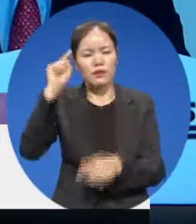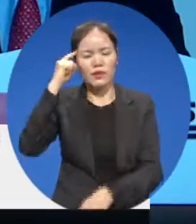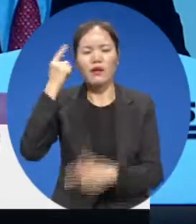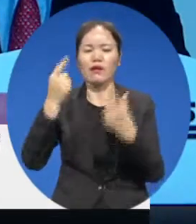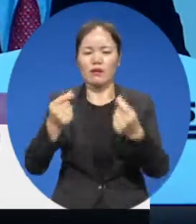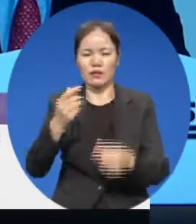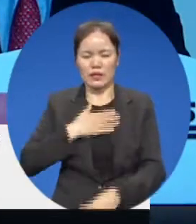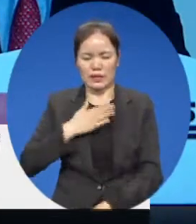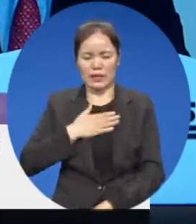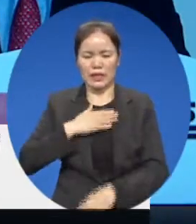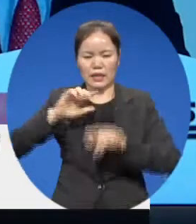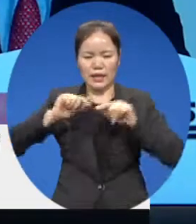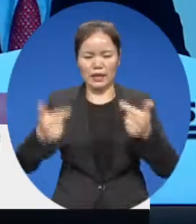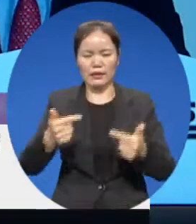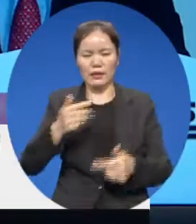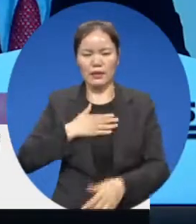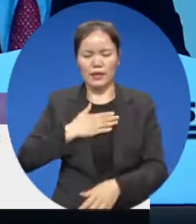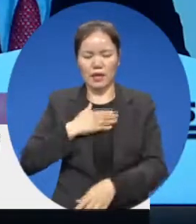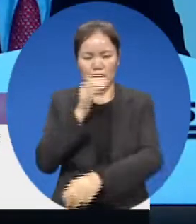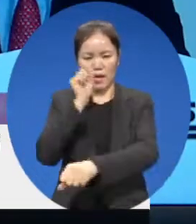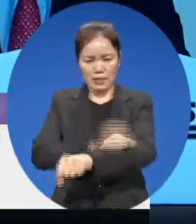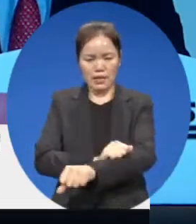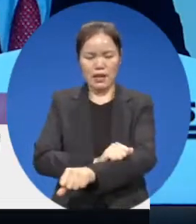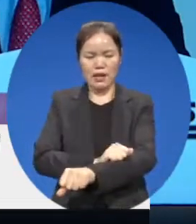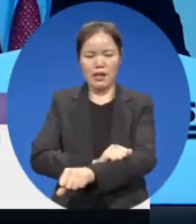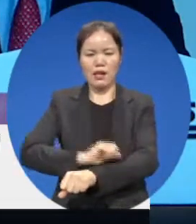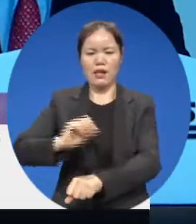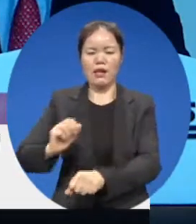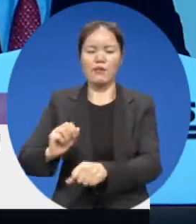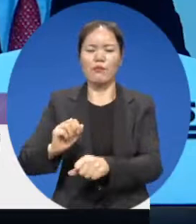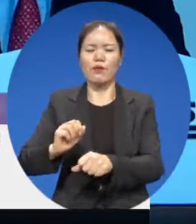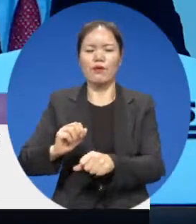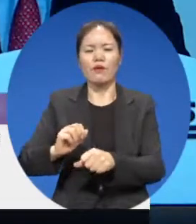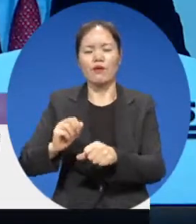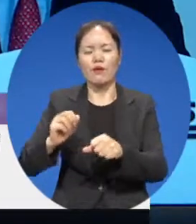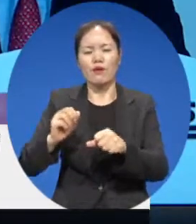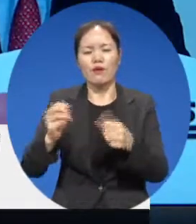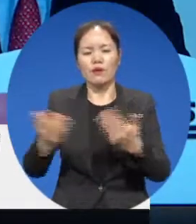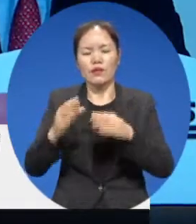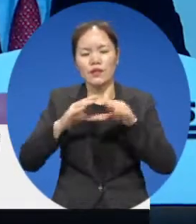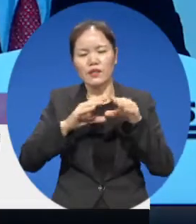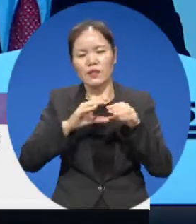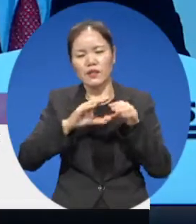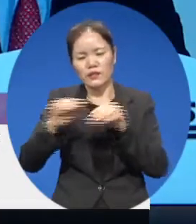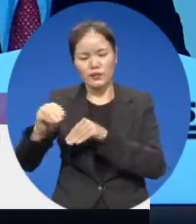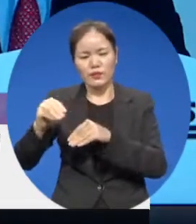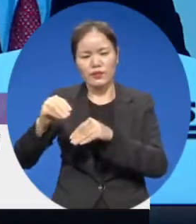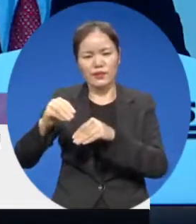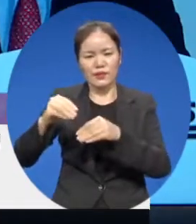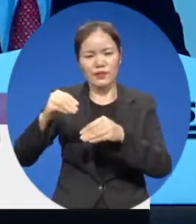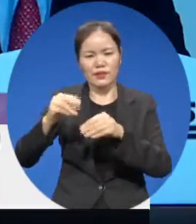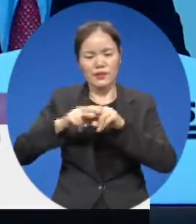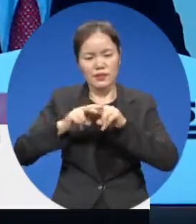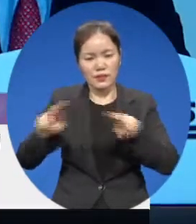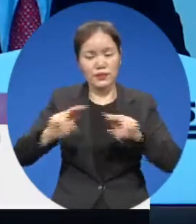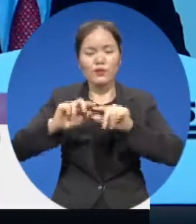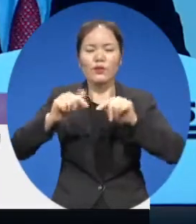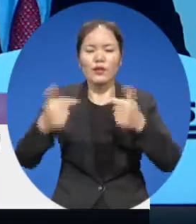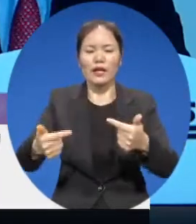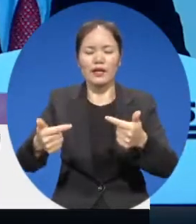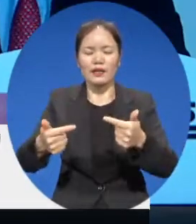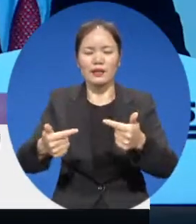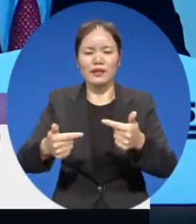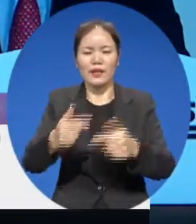이야기하기 보다는 내가 잘해서 돌아왔다 뭐 내가 앞으로 잘 알 것이다 이게 아니라 법치주의와 검찰의 독립성을 지키자 이런 큰 틀의